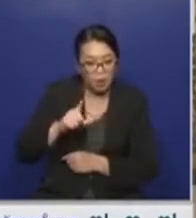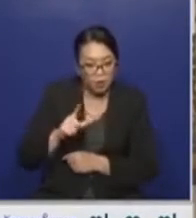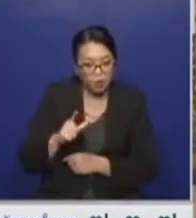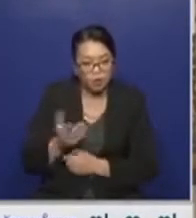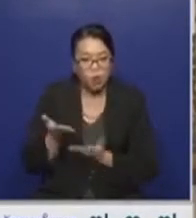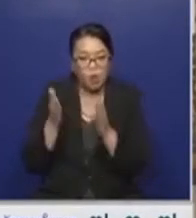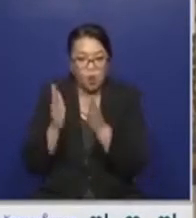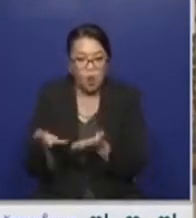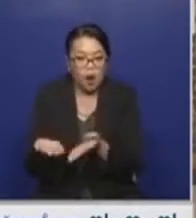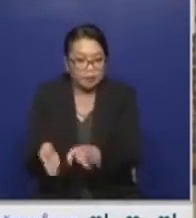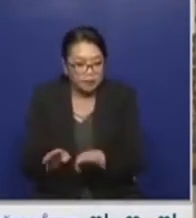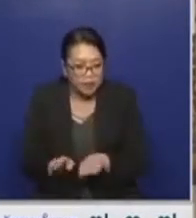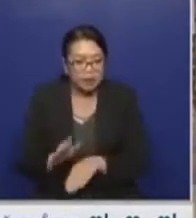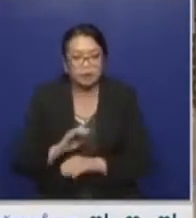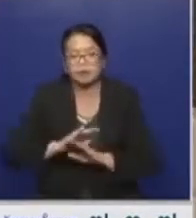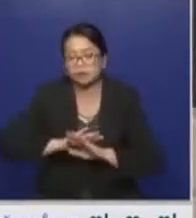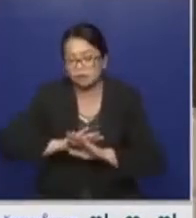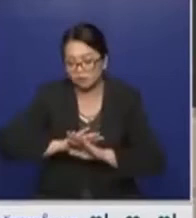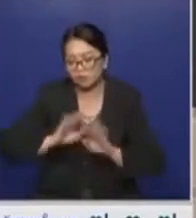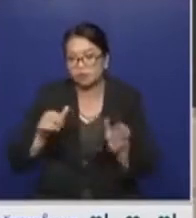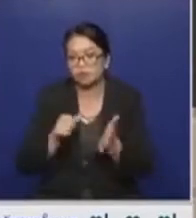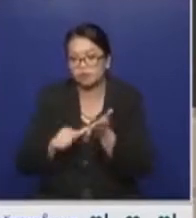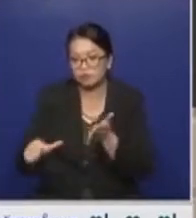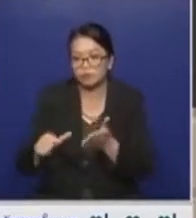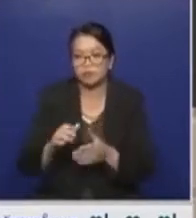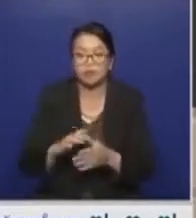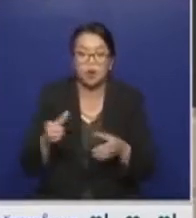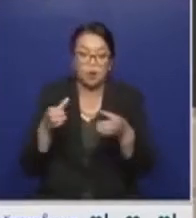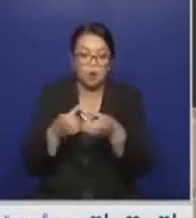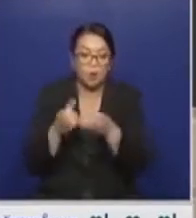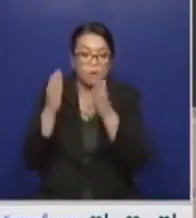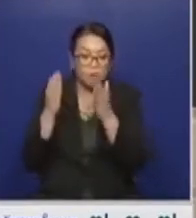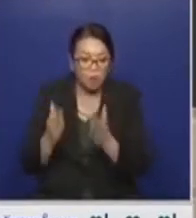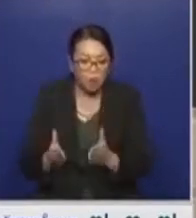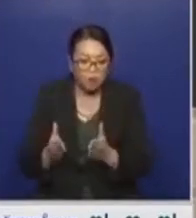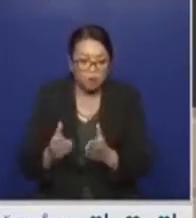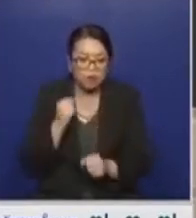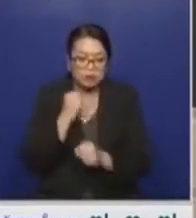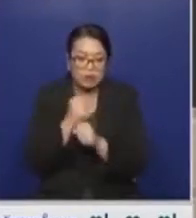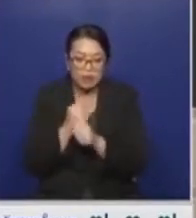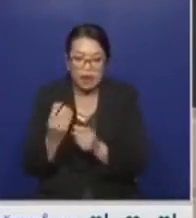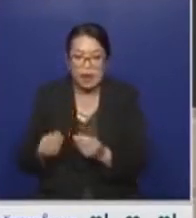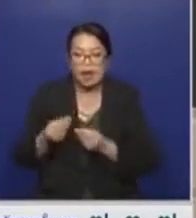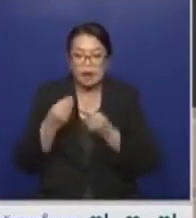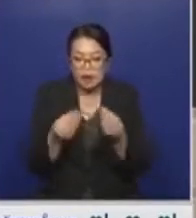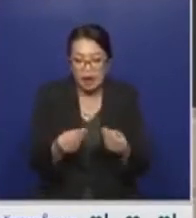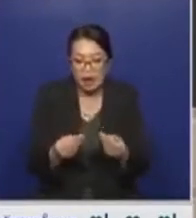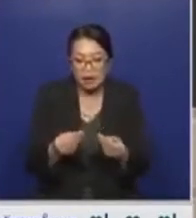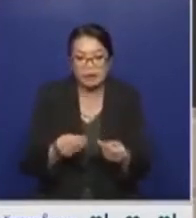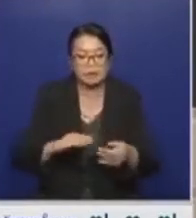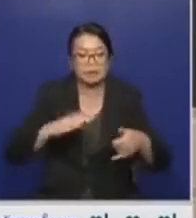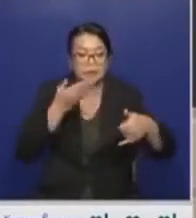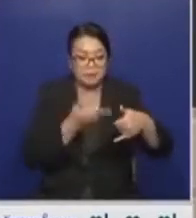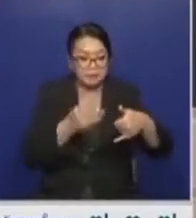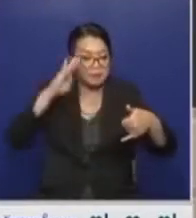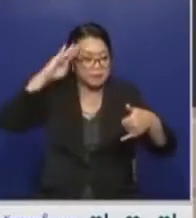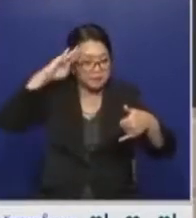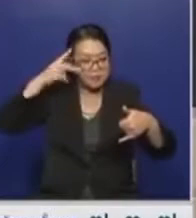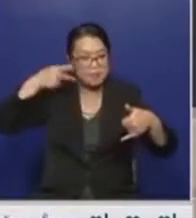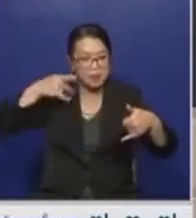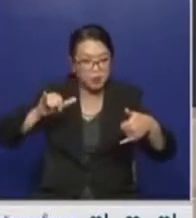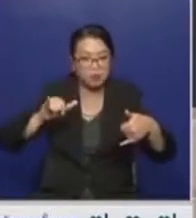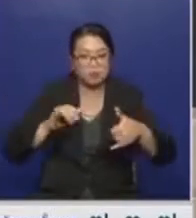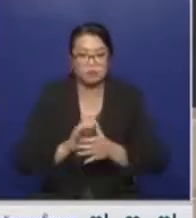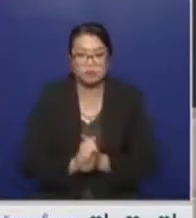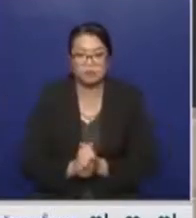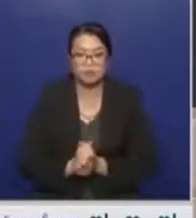ได้ค่ะขอถอนคำว่าไพร่พลค่ะเปลี่ยนเป็นกลุ่มคนนะคะที่คอยทำงานให้กับพลเอกประยุทธ์จันทร์โอชาค่ะ เ ผด็จ